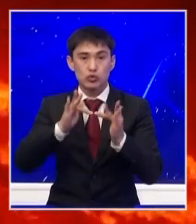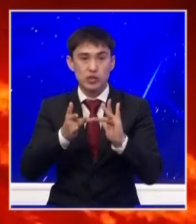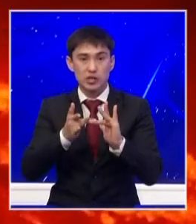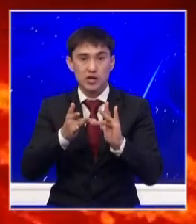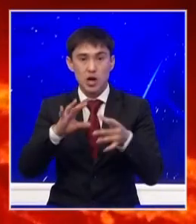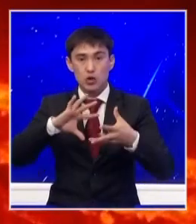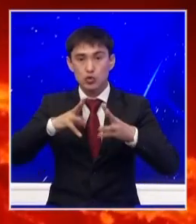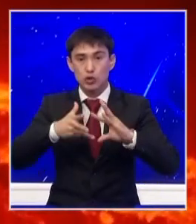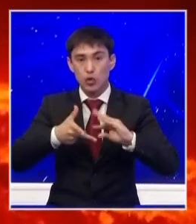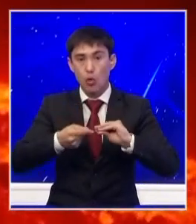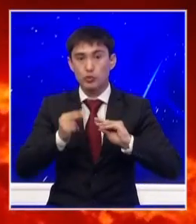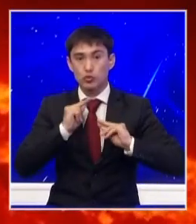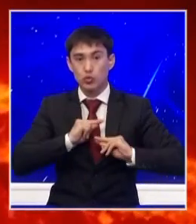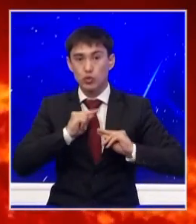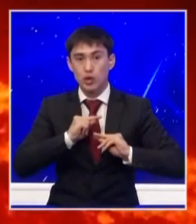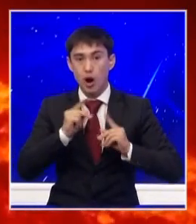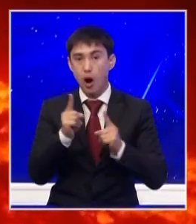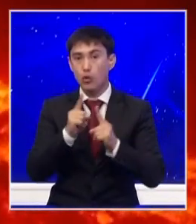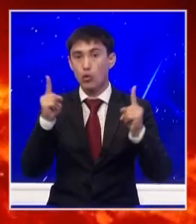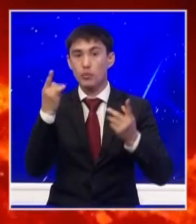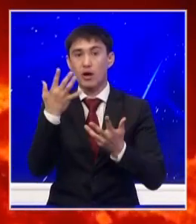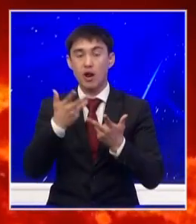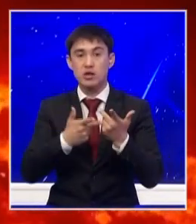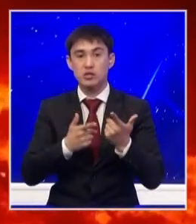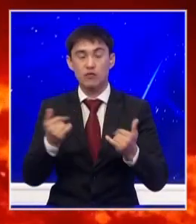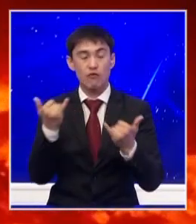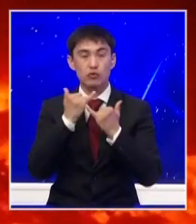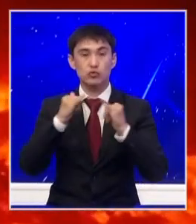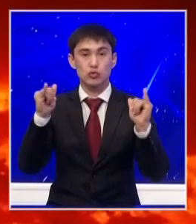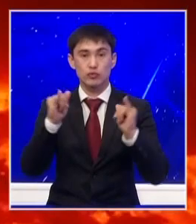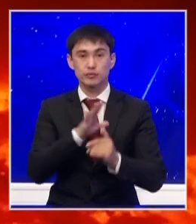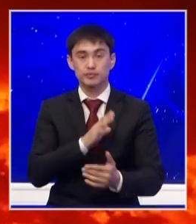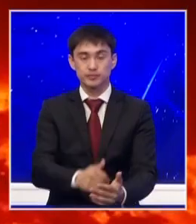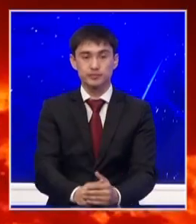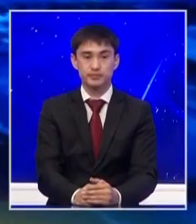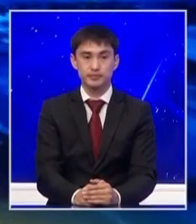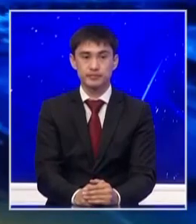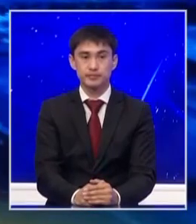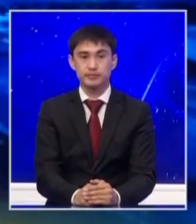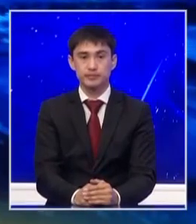результат их общего труда получил огромное количество восторженных откликов